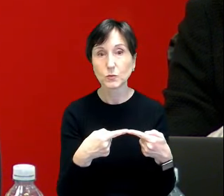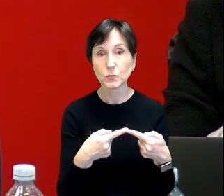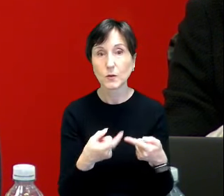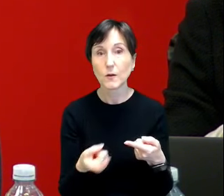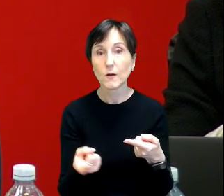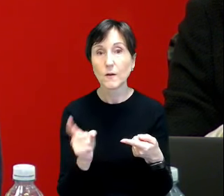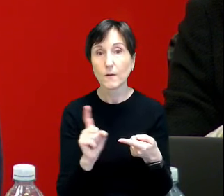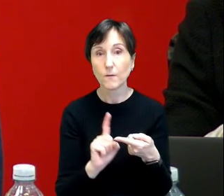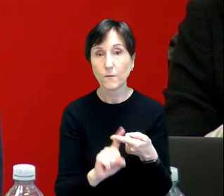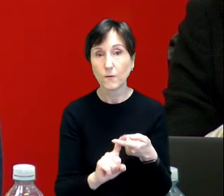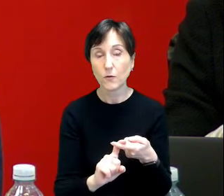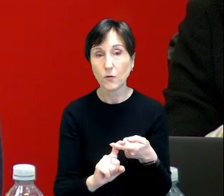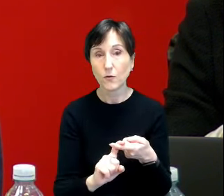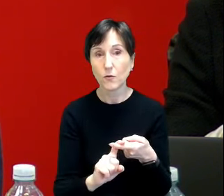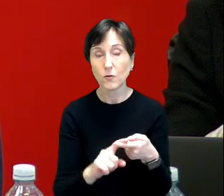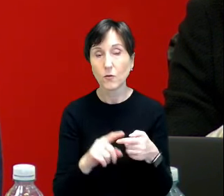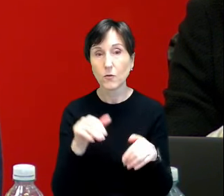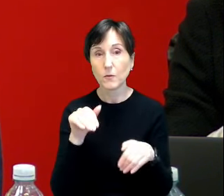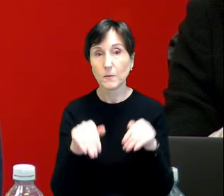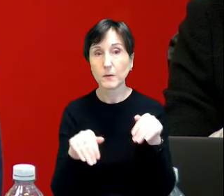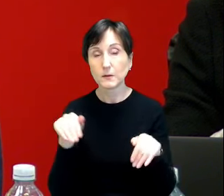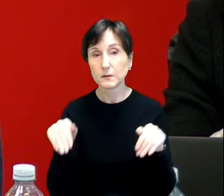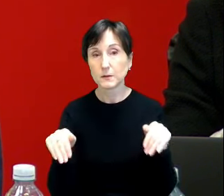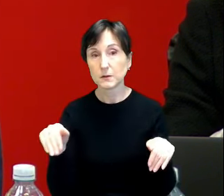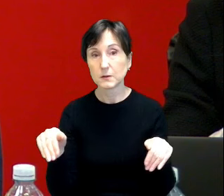a tada